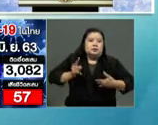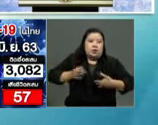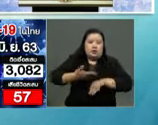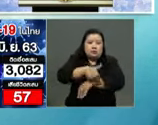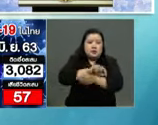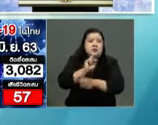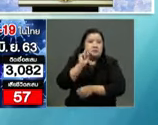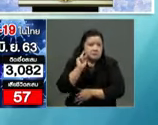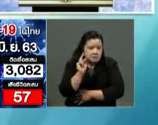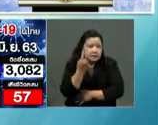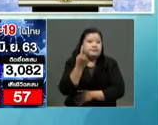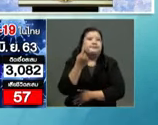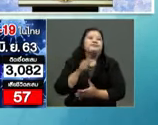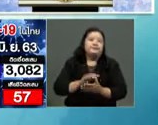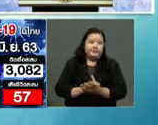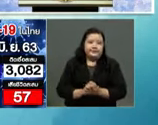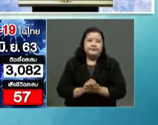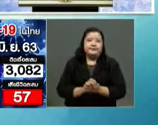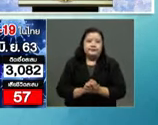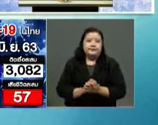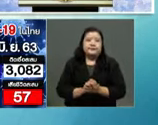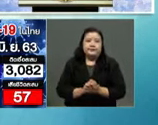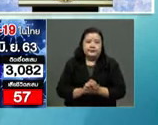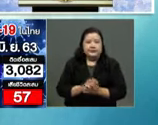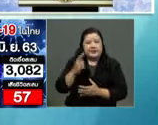ข้อง่ายๆนะครับทำไว้จนกระทั่งเป็นชีวิตวิถีใหม่ที่เราเรียกว่าNew Normal